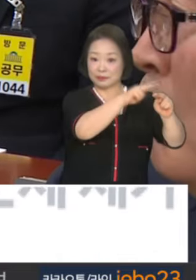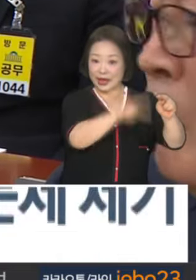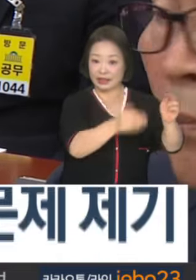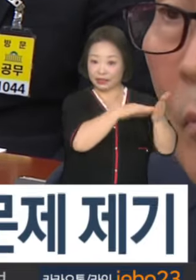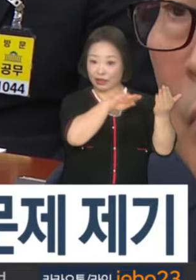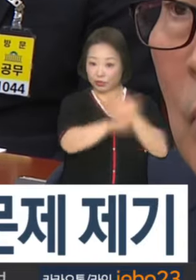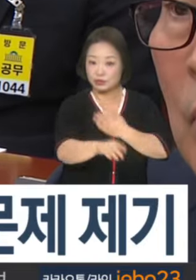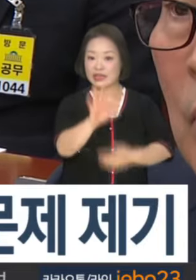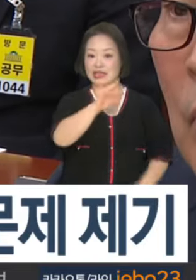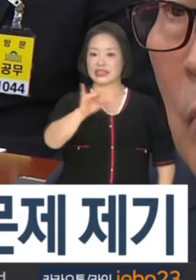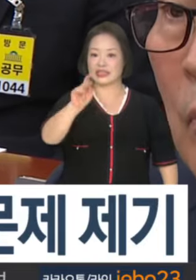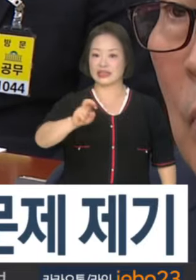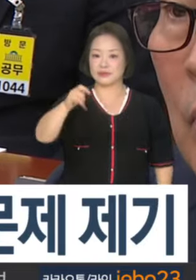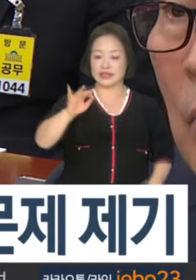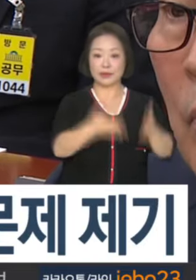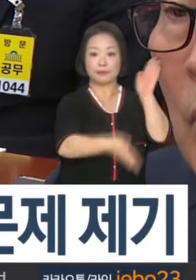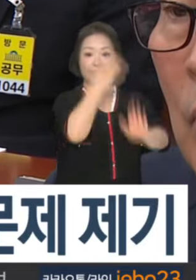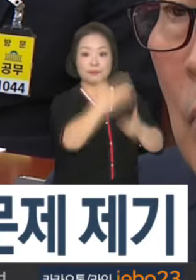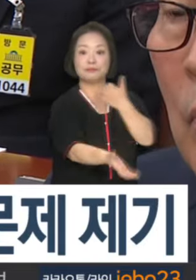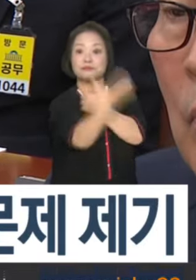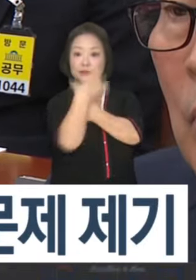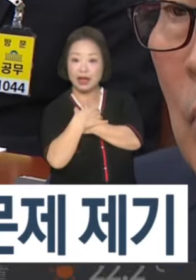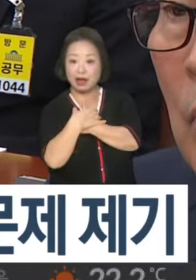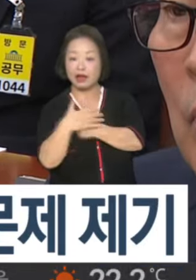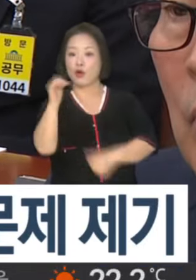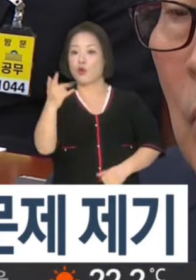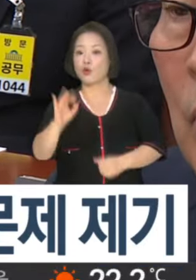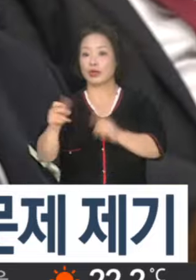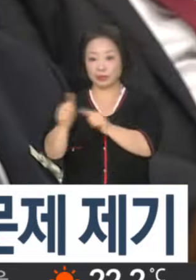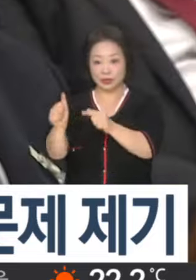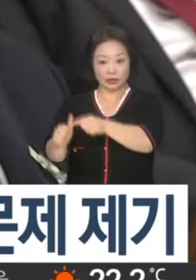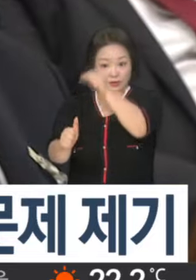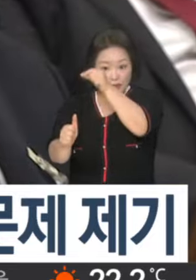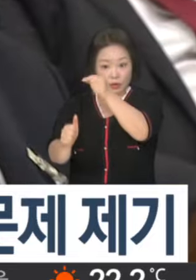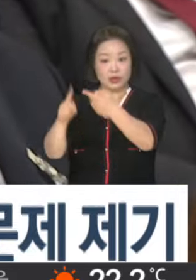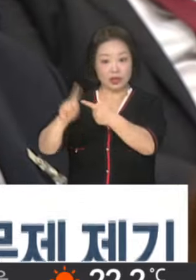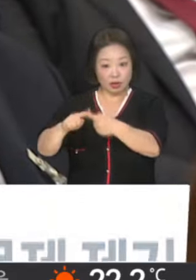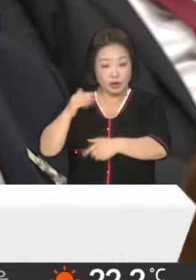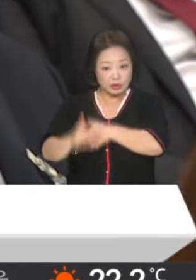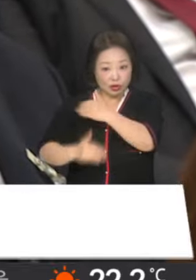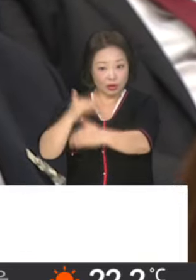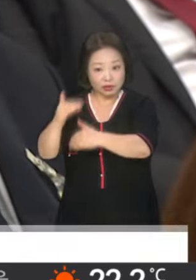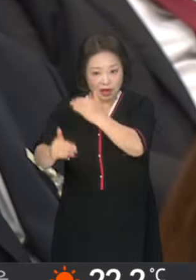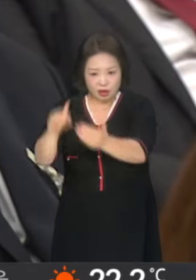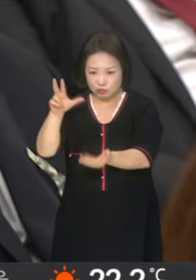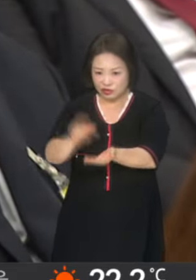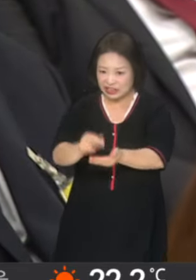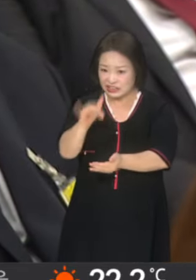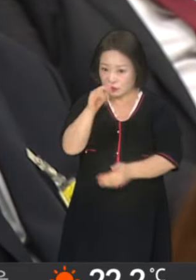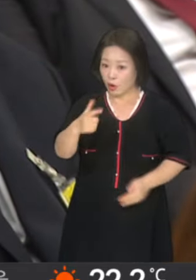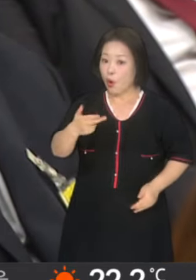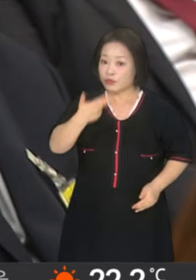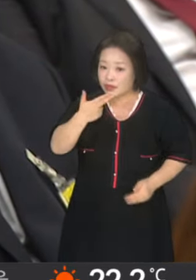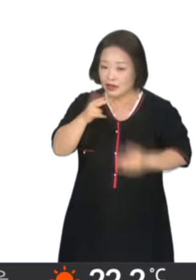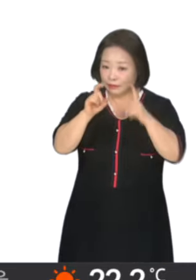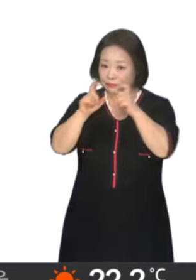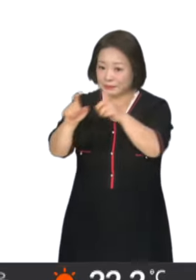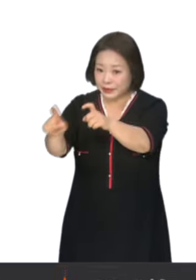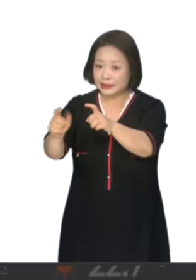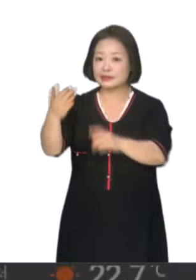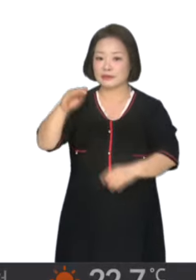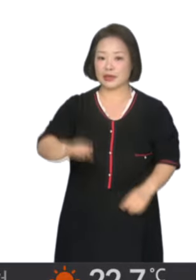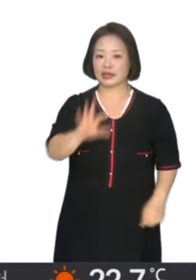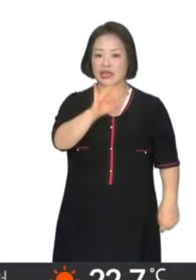이임생 기술이사가 역할을 이어받아 홍 감독 선임으로 이어진 것이 절차상 하자가 있었던 것 아니냐는 게 주요 쟁점.